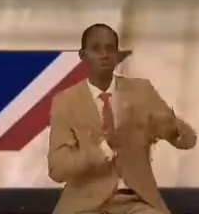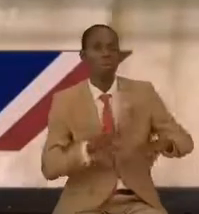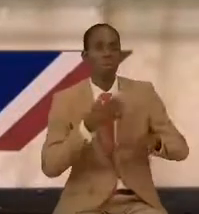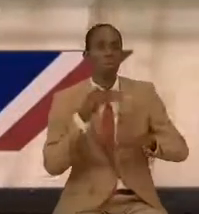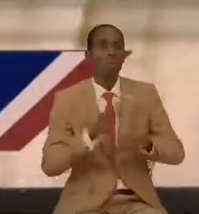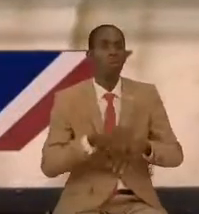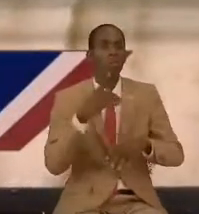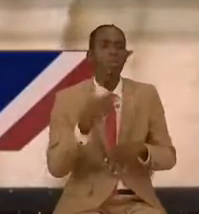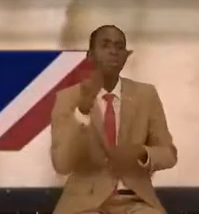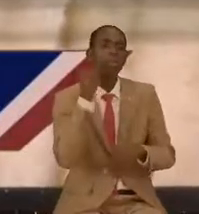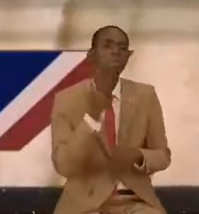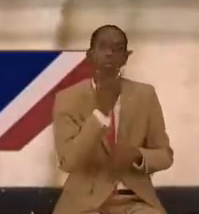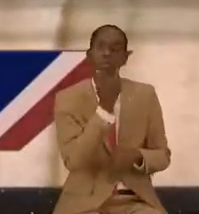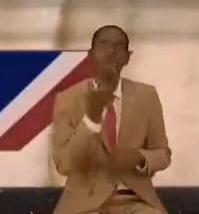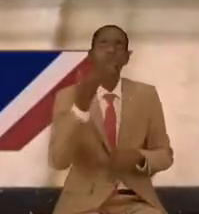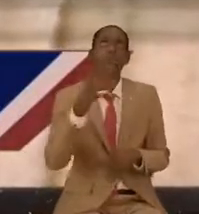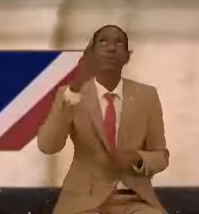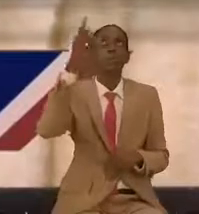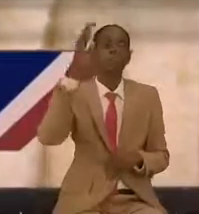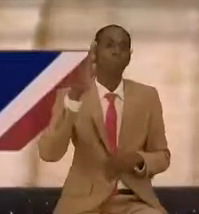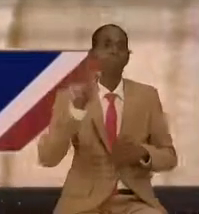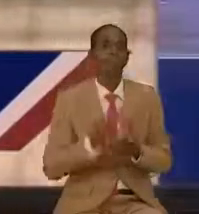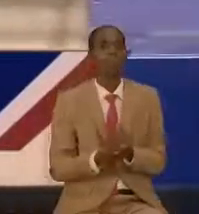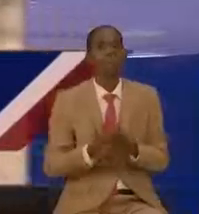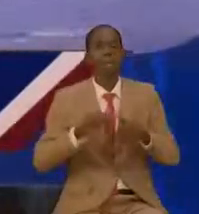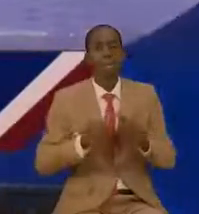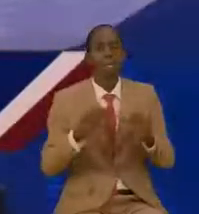l'Israël de Dieu.